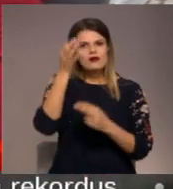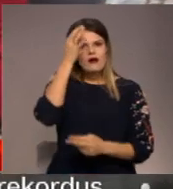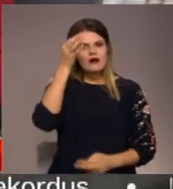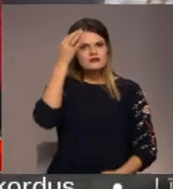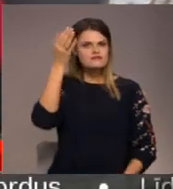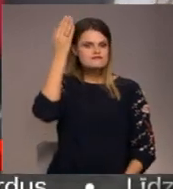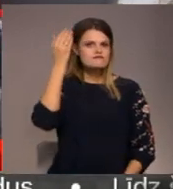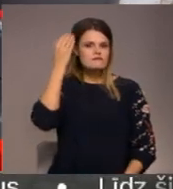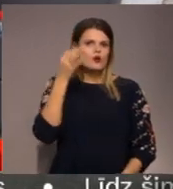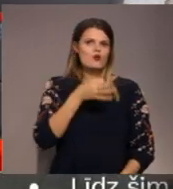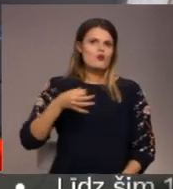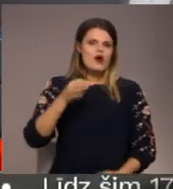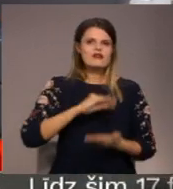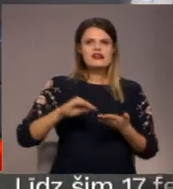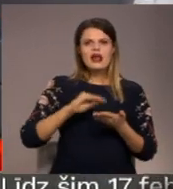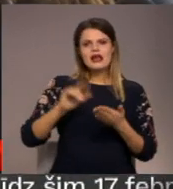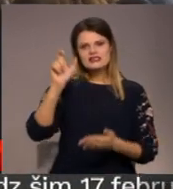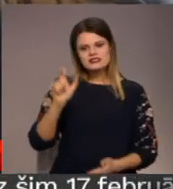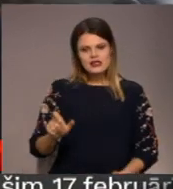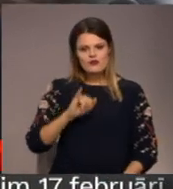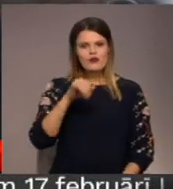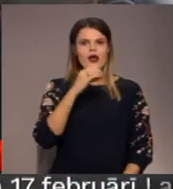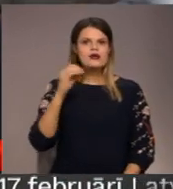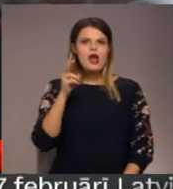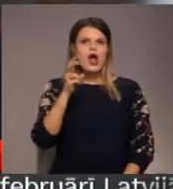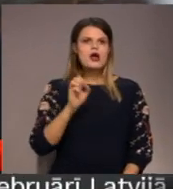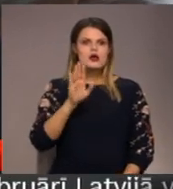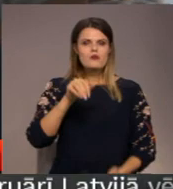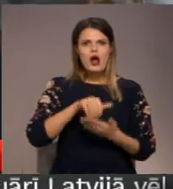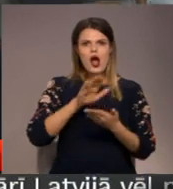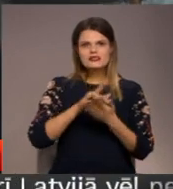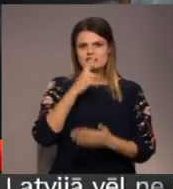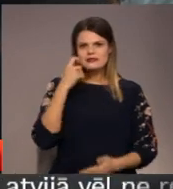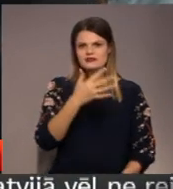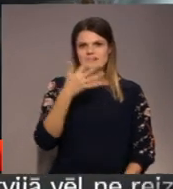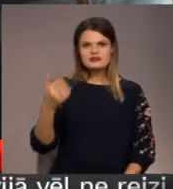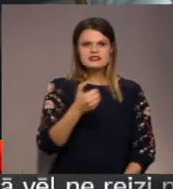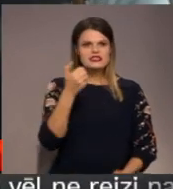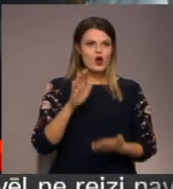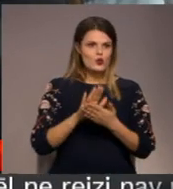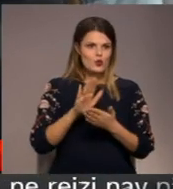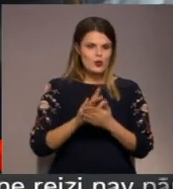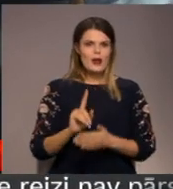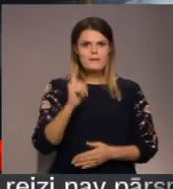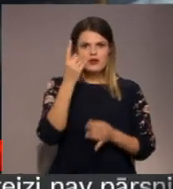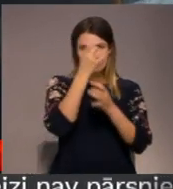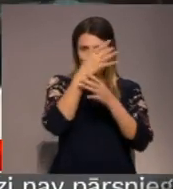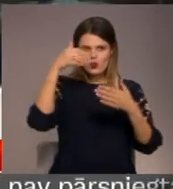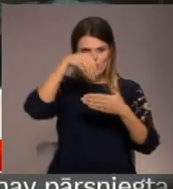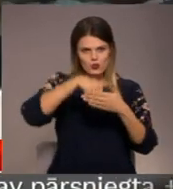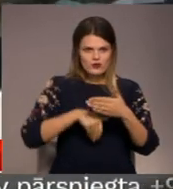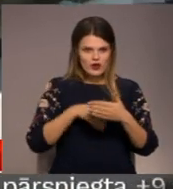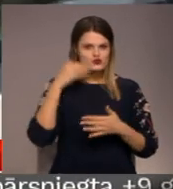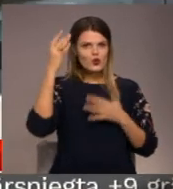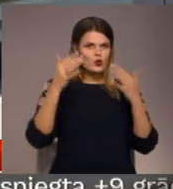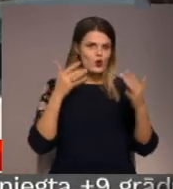savu dižnovadnieku rakstnieku Jākabu Janševski un atzīmēt viņa 155 gadu jubileju, jau ar savu pirmo kultūra vēsturisko